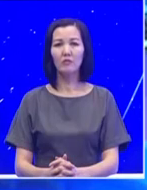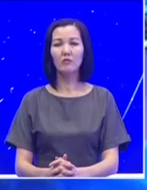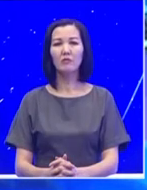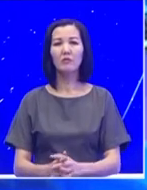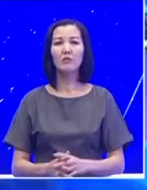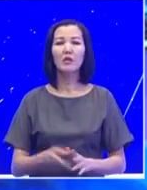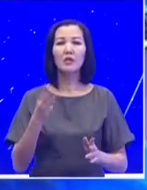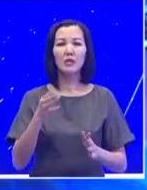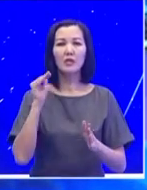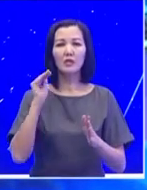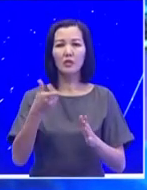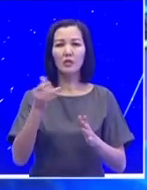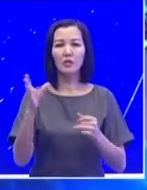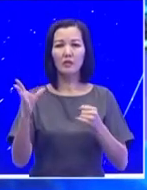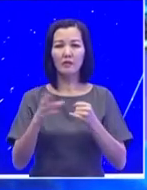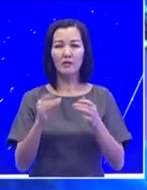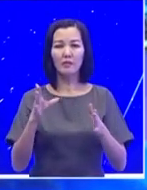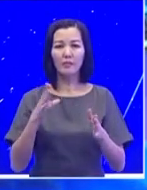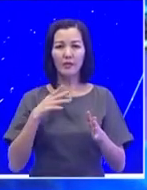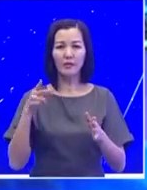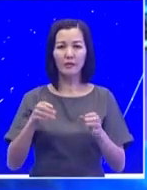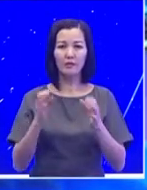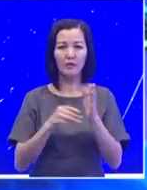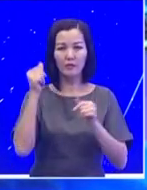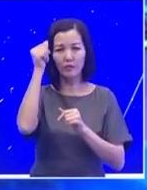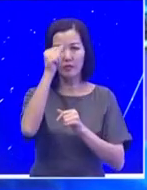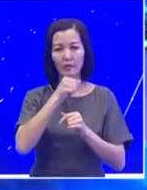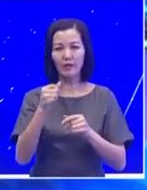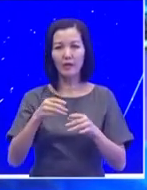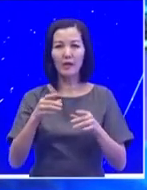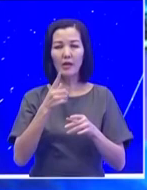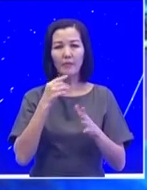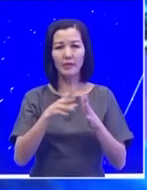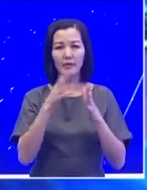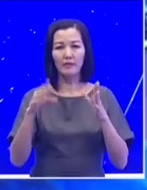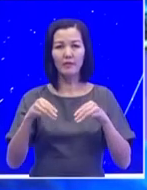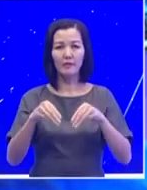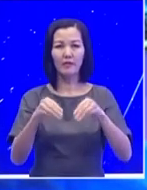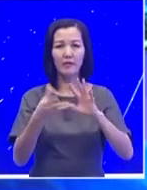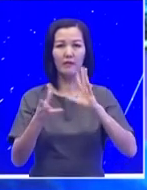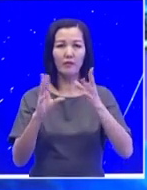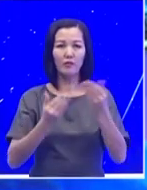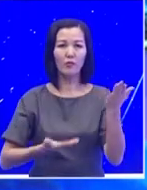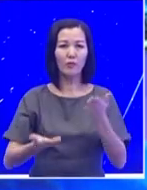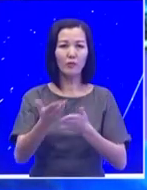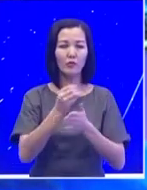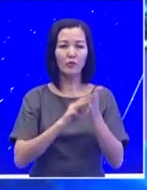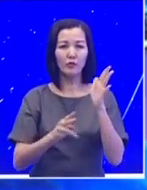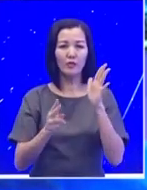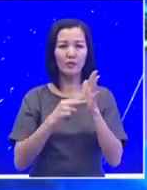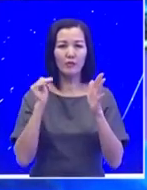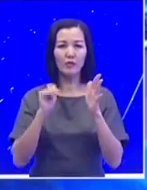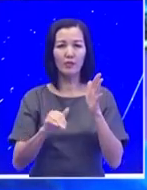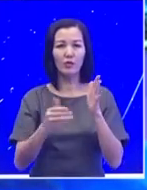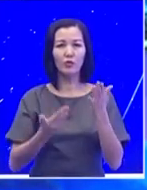Почти 3000 гектаров земли было отведено в 2019 году на посев сахарной свеклы. В итоге получено 97 тысяч тонн